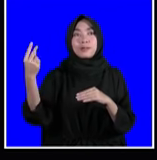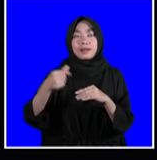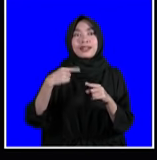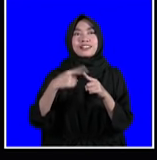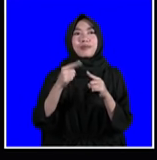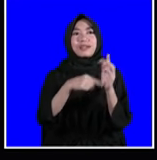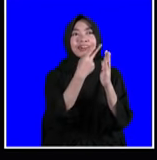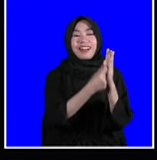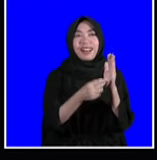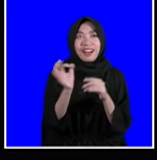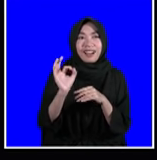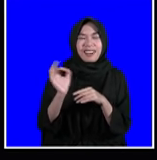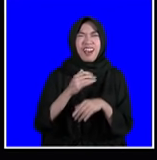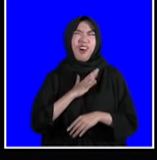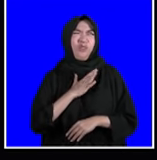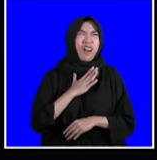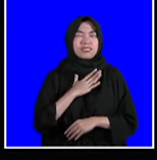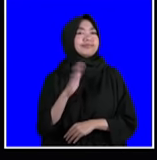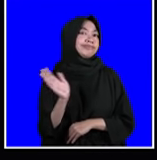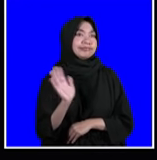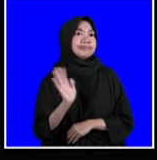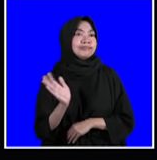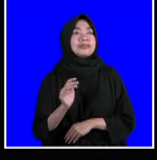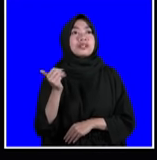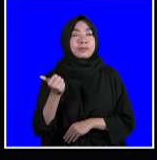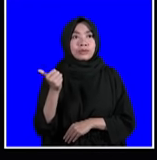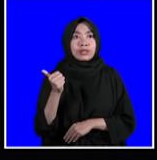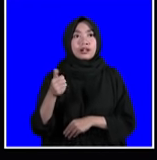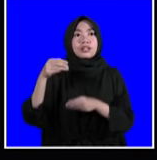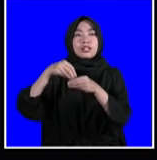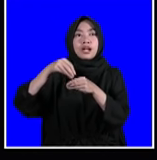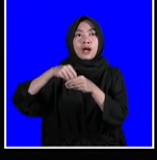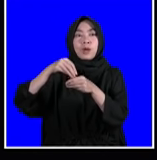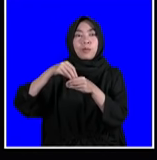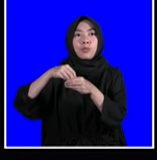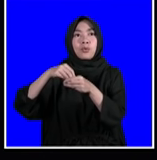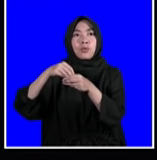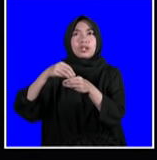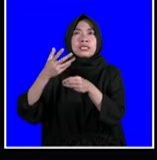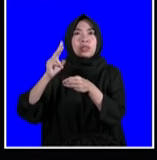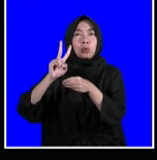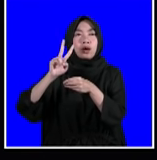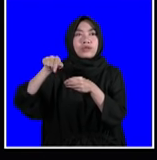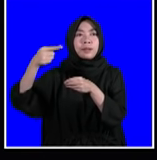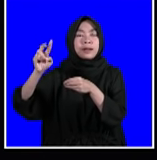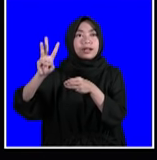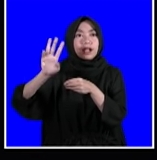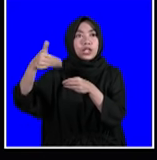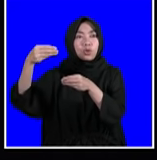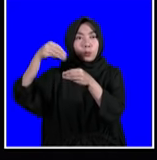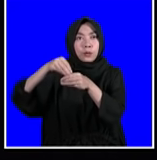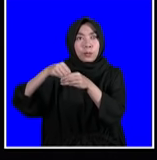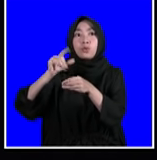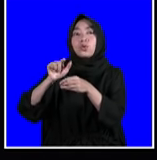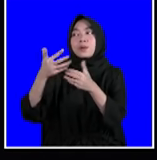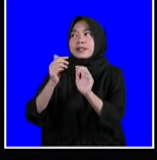dana tunainya, tidak perlu khawatir. Anda bisa menabung atau berinvestasi selama 2 atau 3 tahun pertama untuk